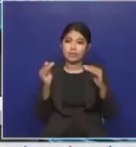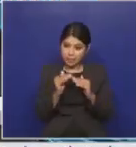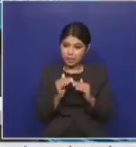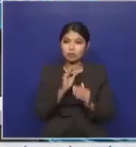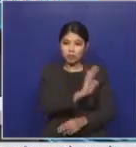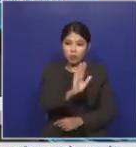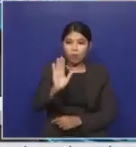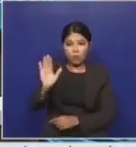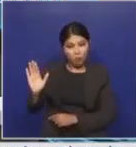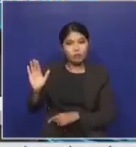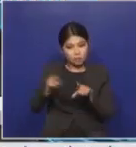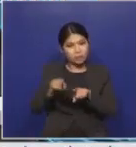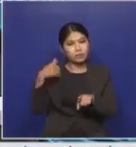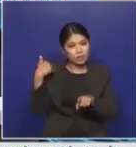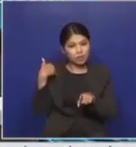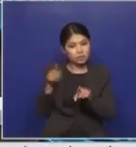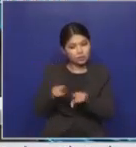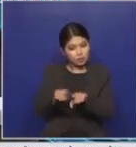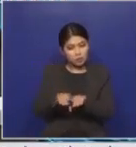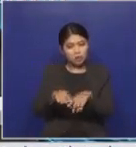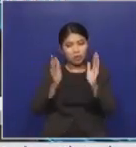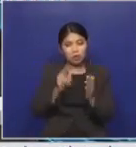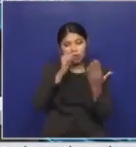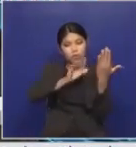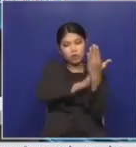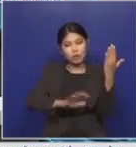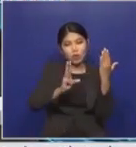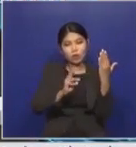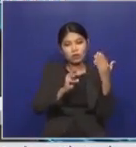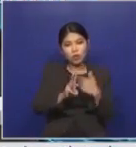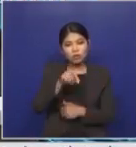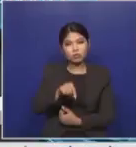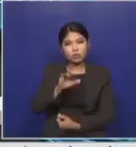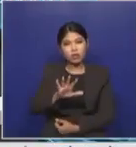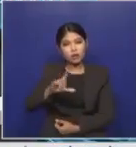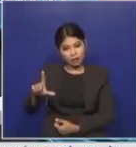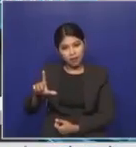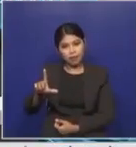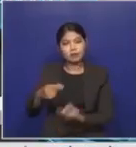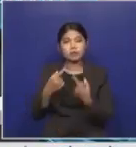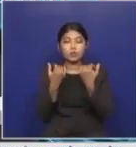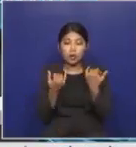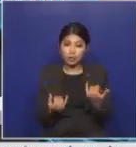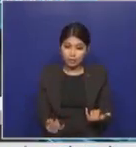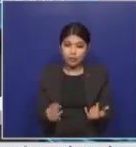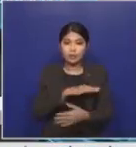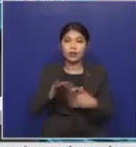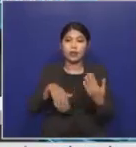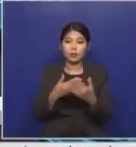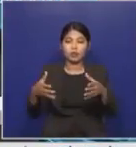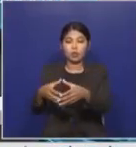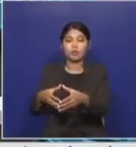มีเสียงของท่านเองท่านมีจำนวนถึง 66.5ล้านคนในขณะนี้ท่านถูก